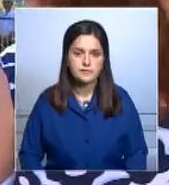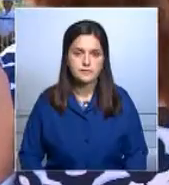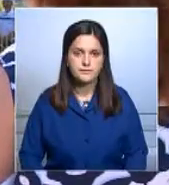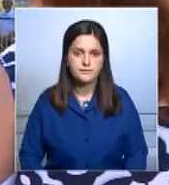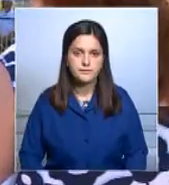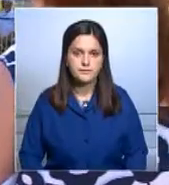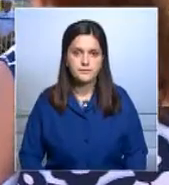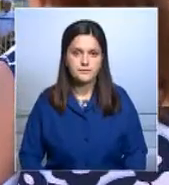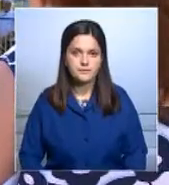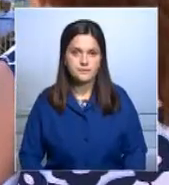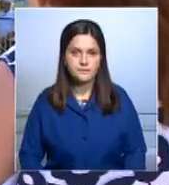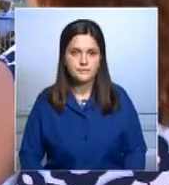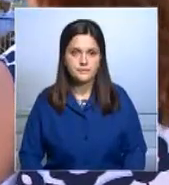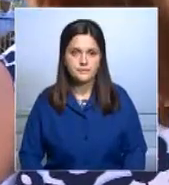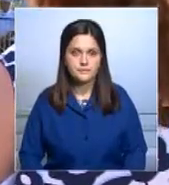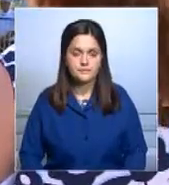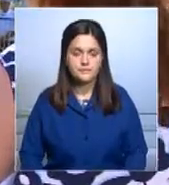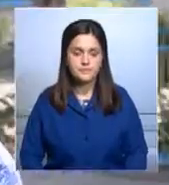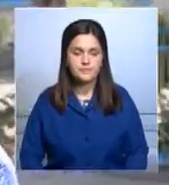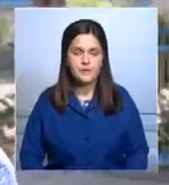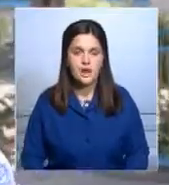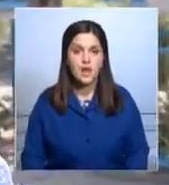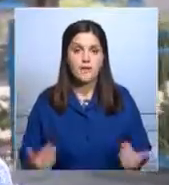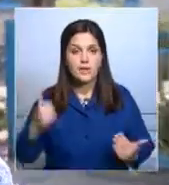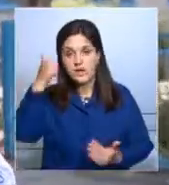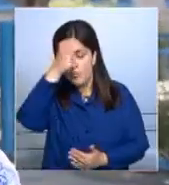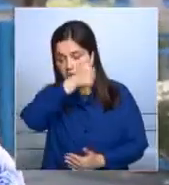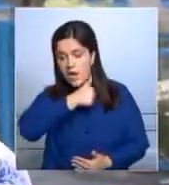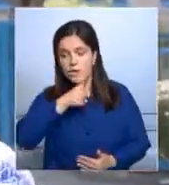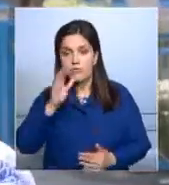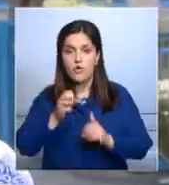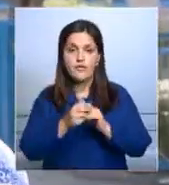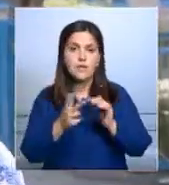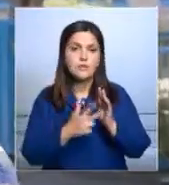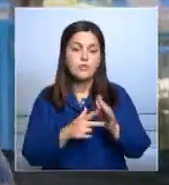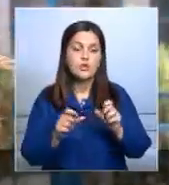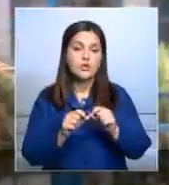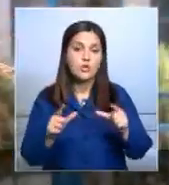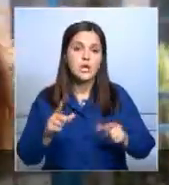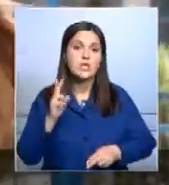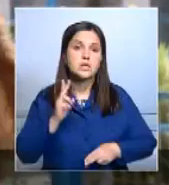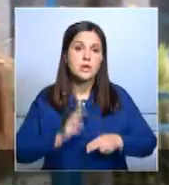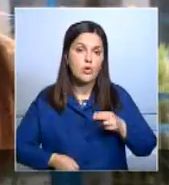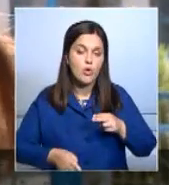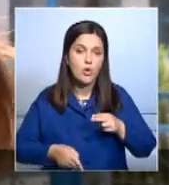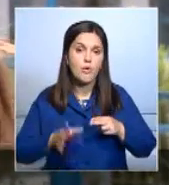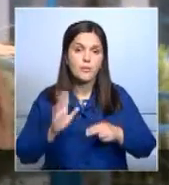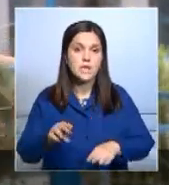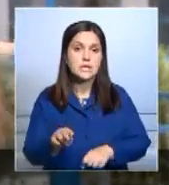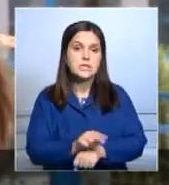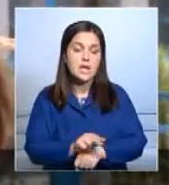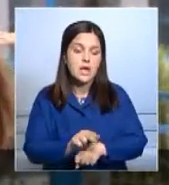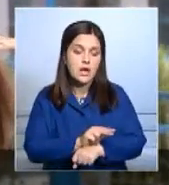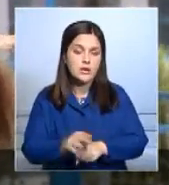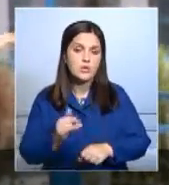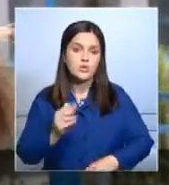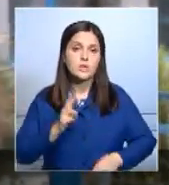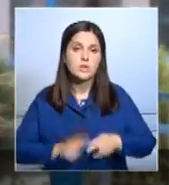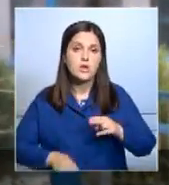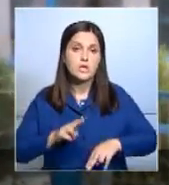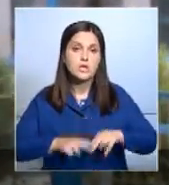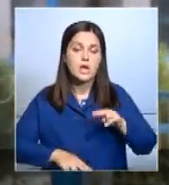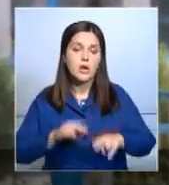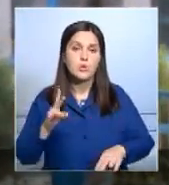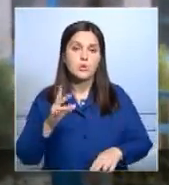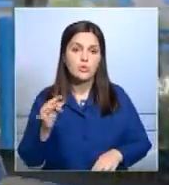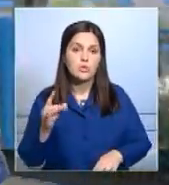В этом году закончится 3 объекта школы. Это 18-я школа в поселке Кирпичный. Также закончится строительство в Нур-Сити,